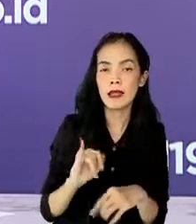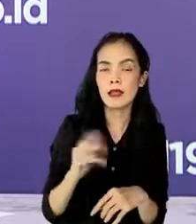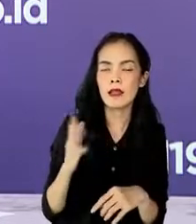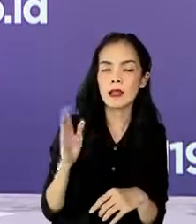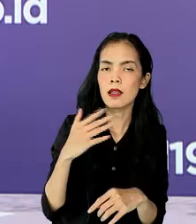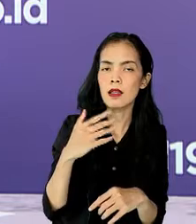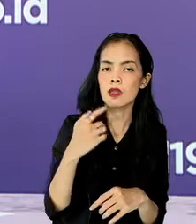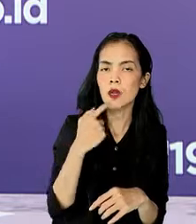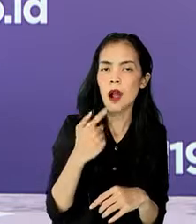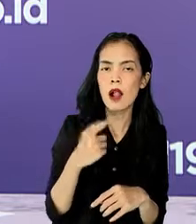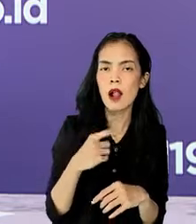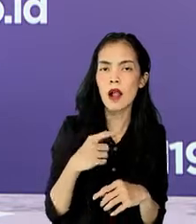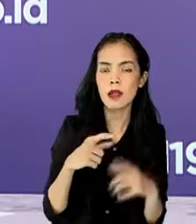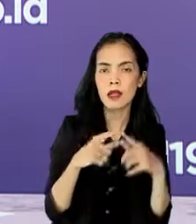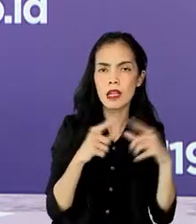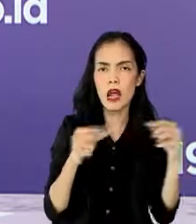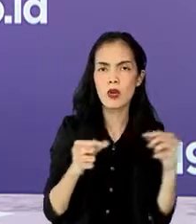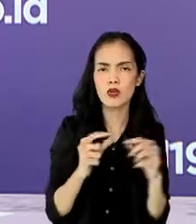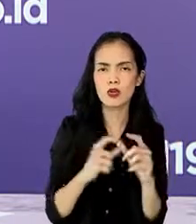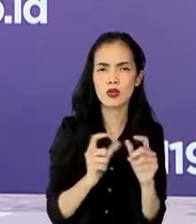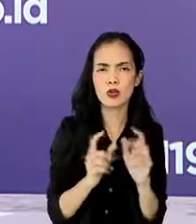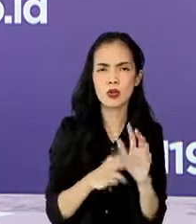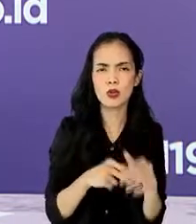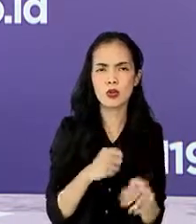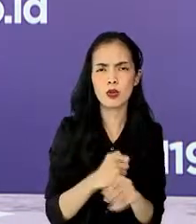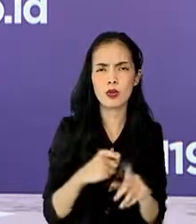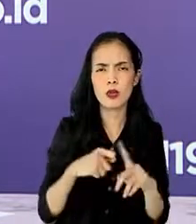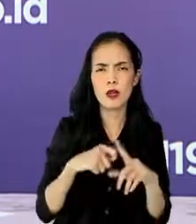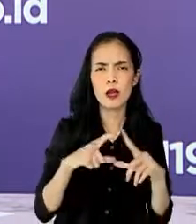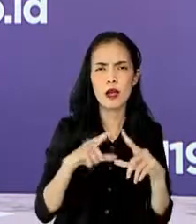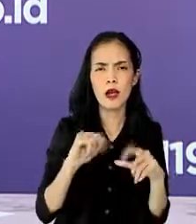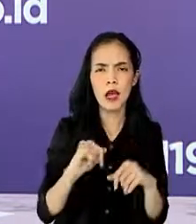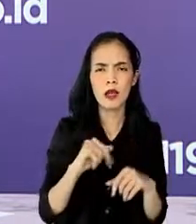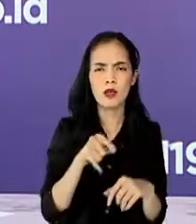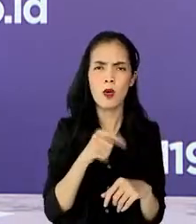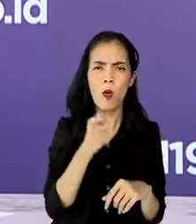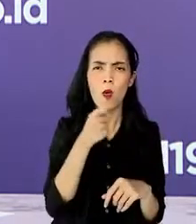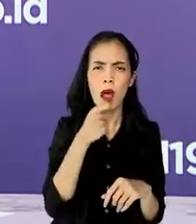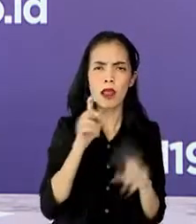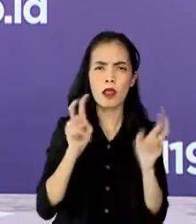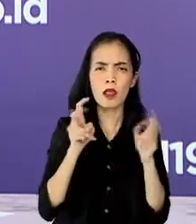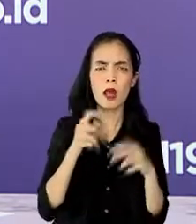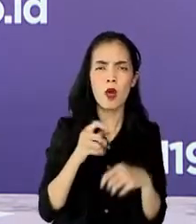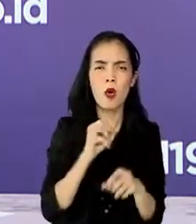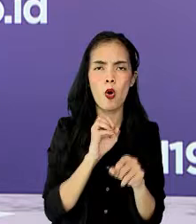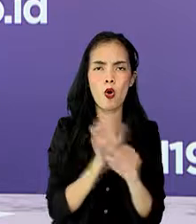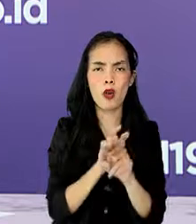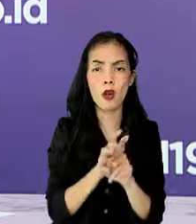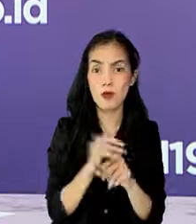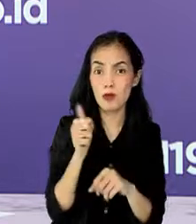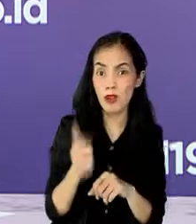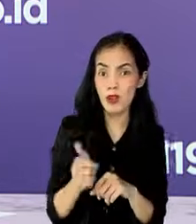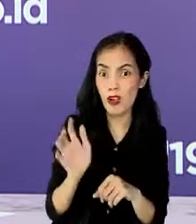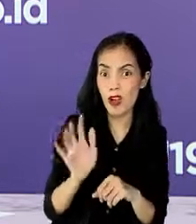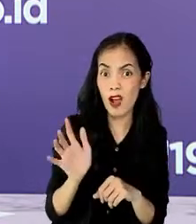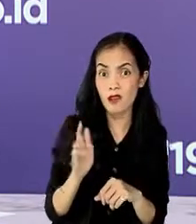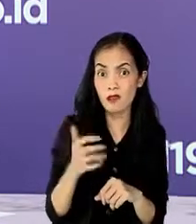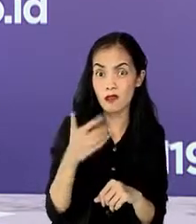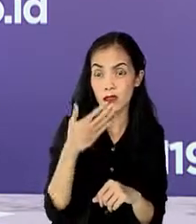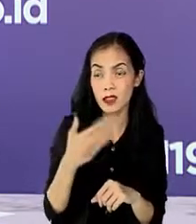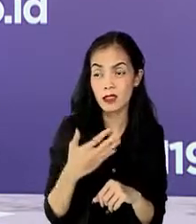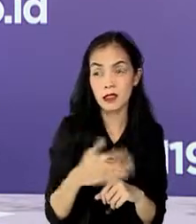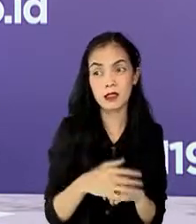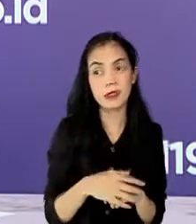soal klaim daun sungkai yang belakangan disebut sebagai obat korona terkait hal tersebut Apakah benar Prof terima